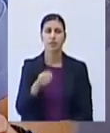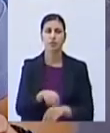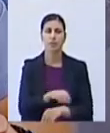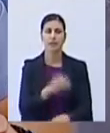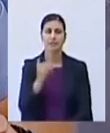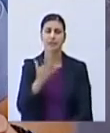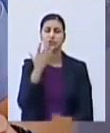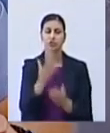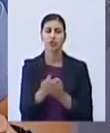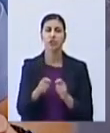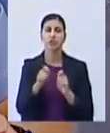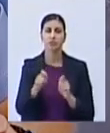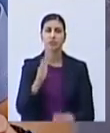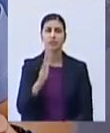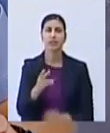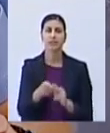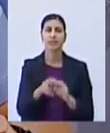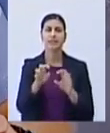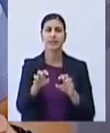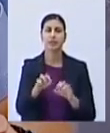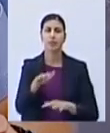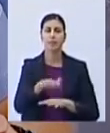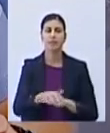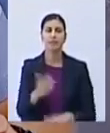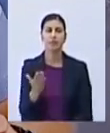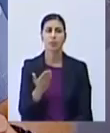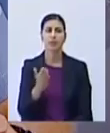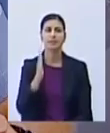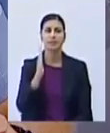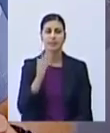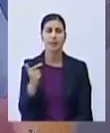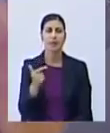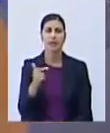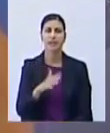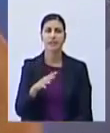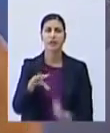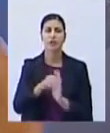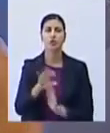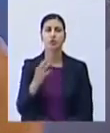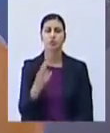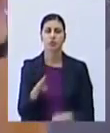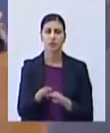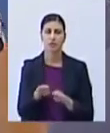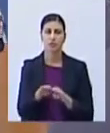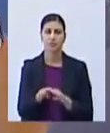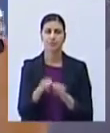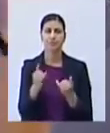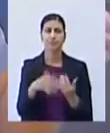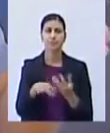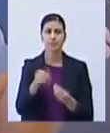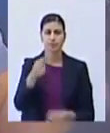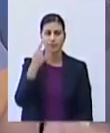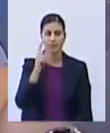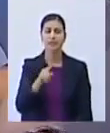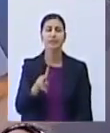ჩვენ შევეცდებით შევქმნათ ისეთი საკანონმდებლო ბაზა, რომელიც იქნება გარანტი ქვეყანაში სოციალური თანასწორობისა. ახლა ყველამ კარგად ვიცით,